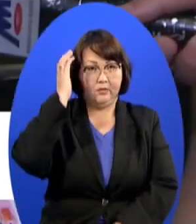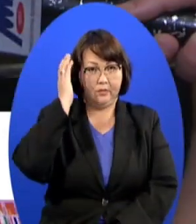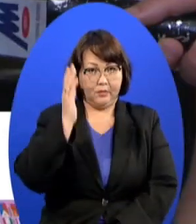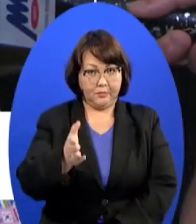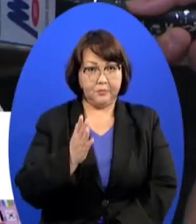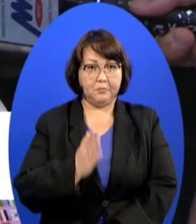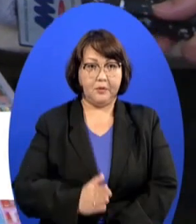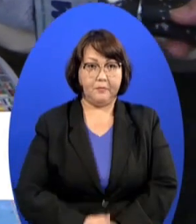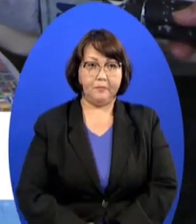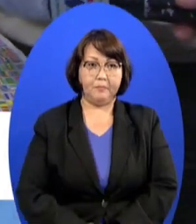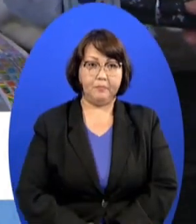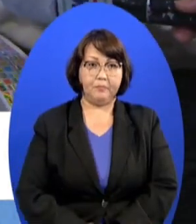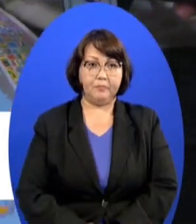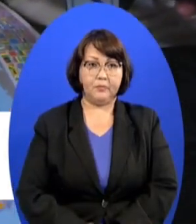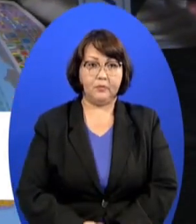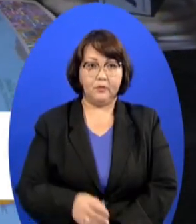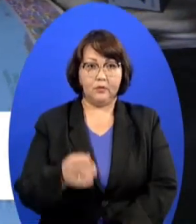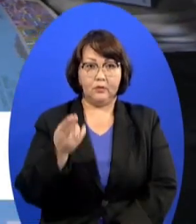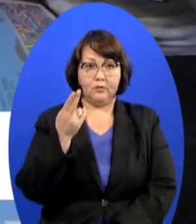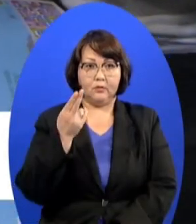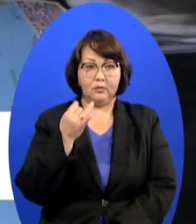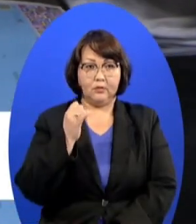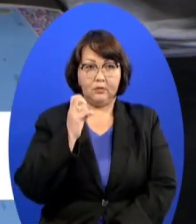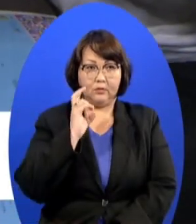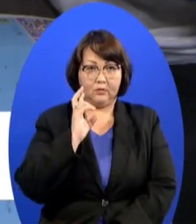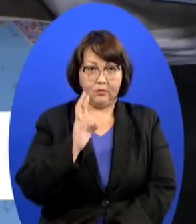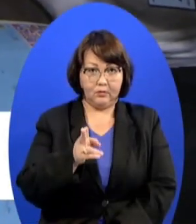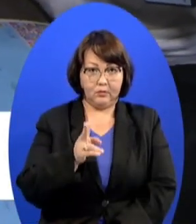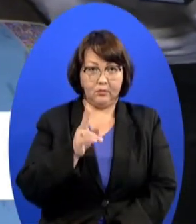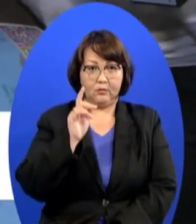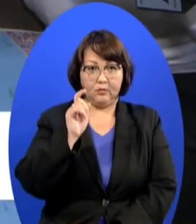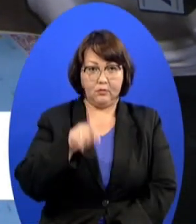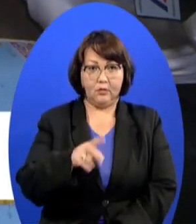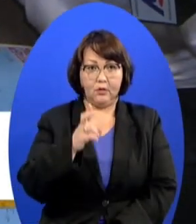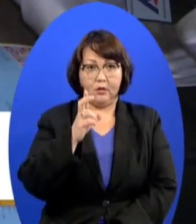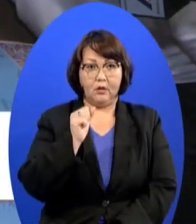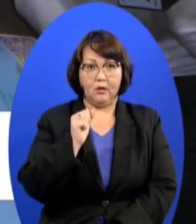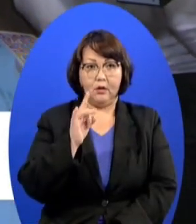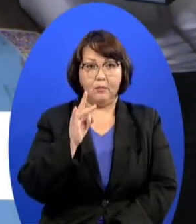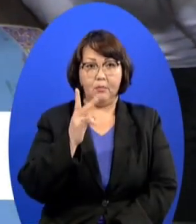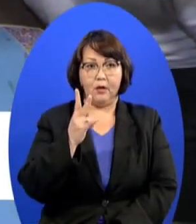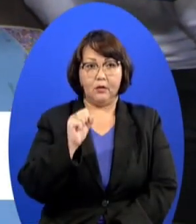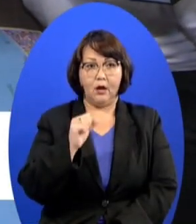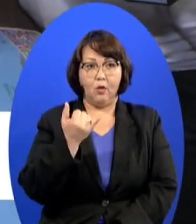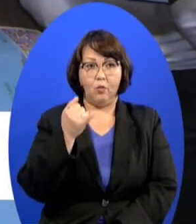явсан. Бисикл руу ороод явсан, Барнаул орлоо.